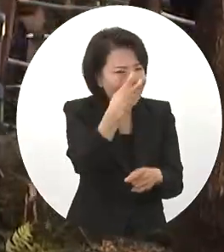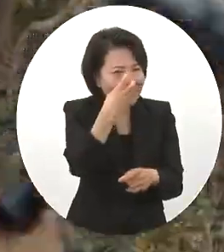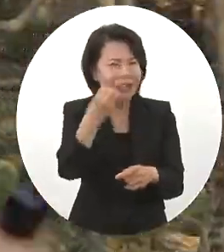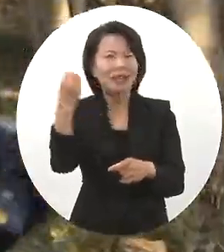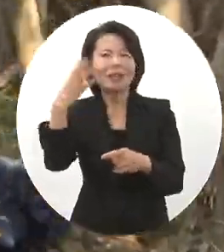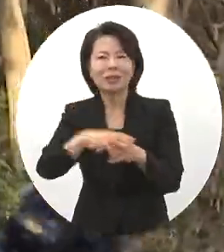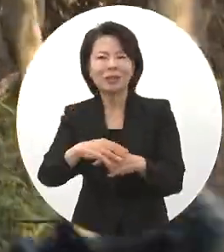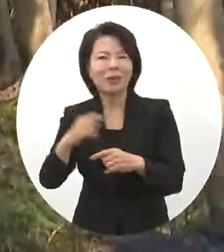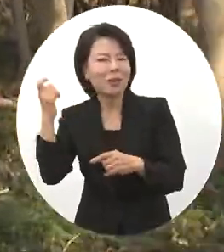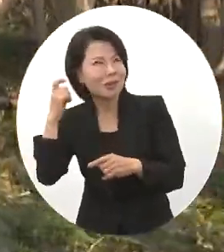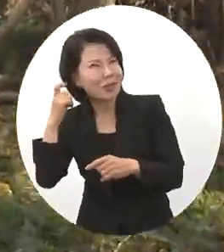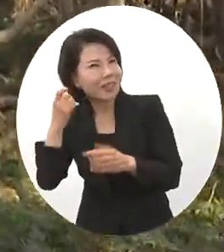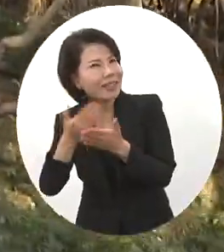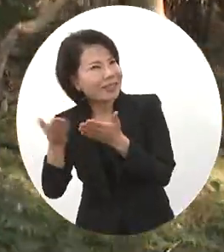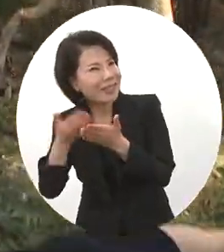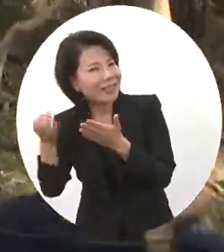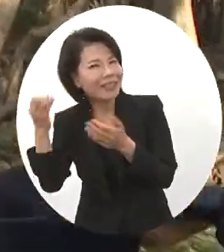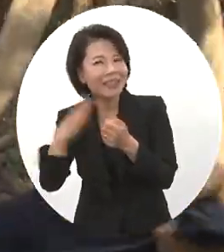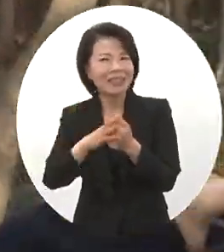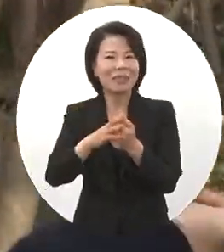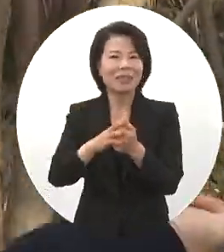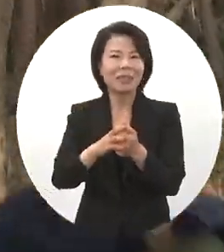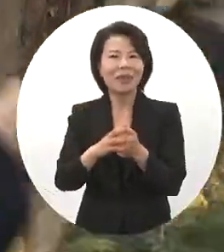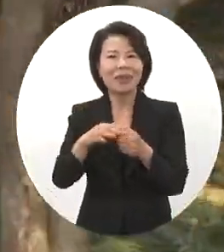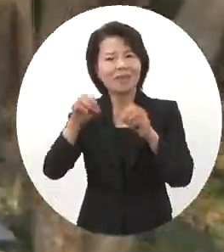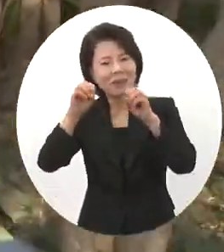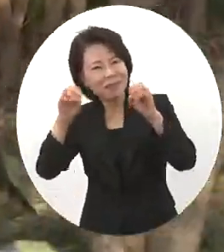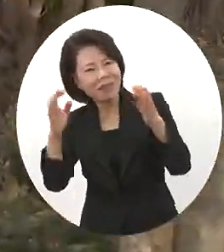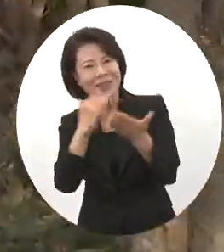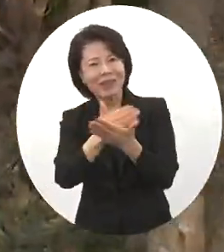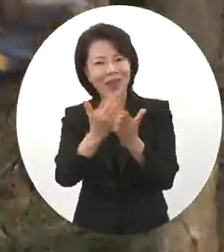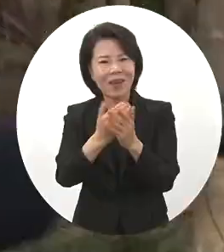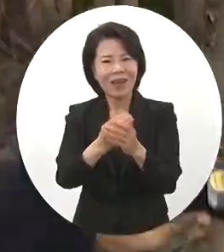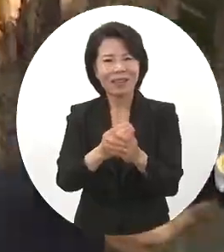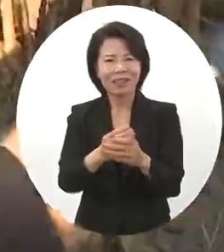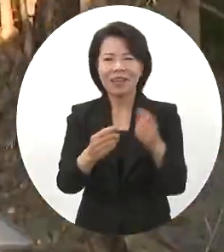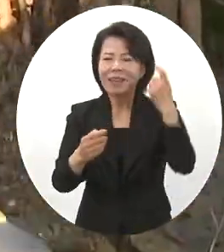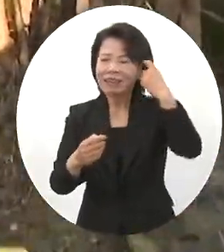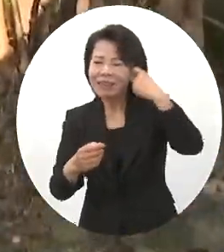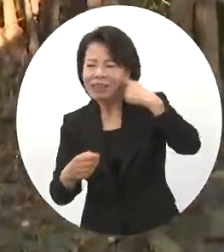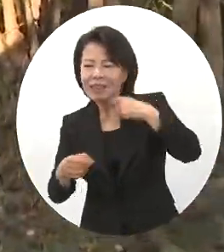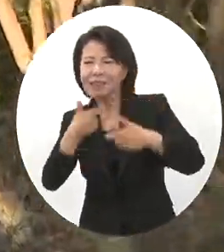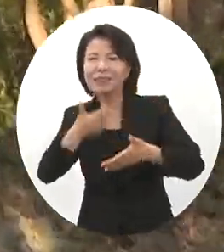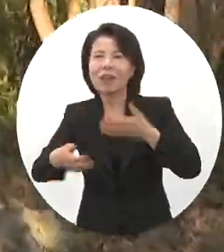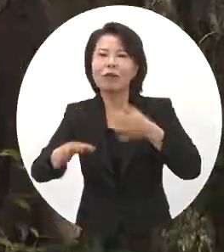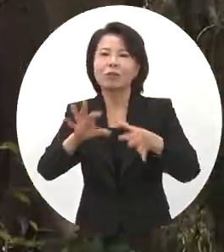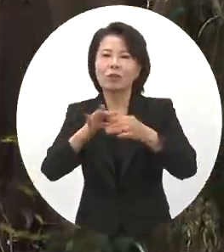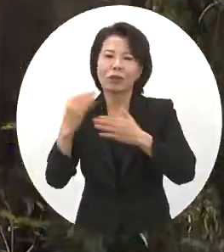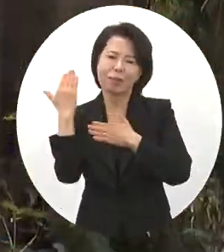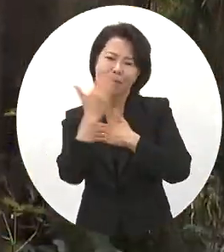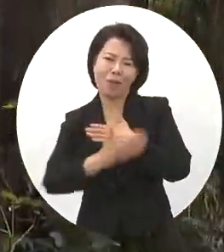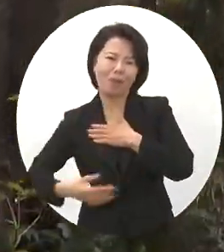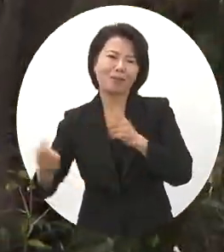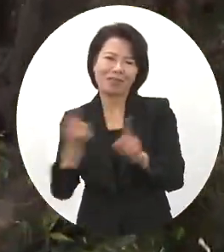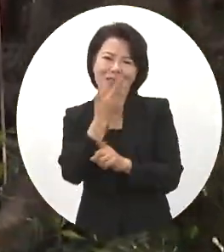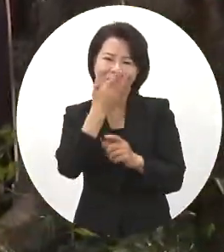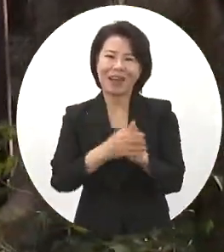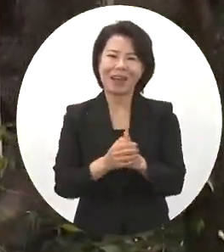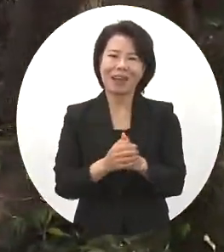관찰, 숲소리 그리기, 꽃차 시움 등 다양한 오감 체험을 통해 심신을 치유할 수